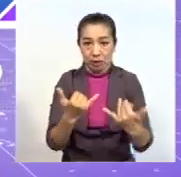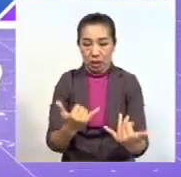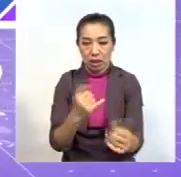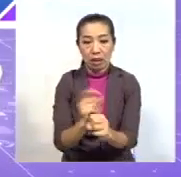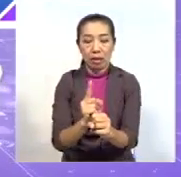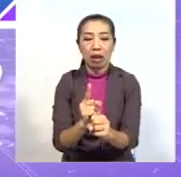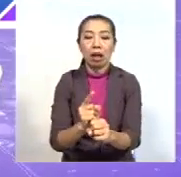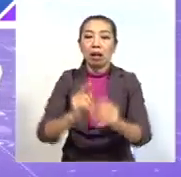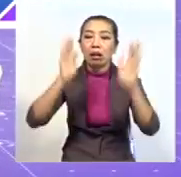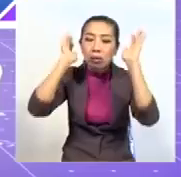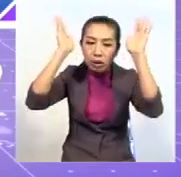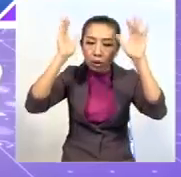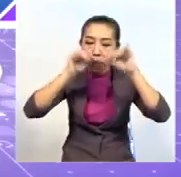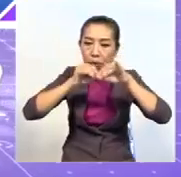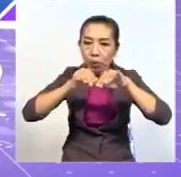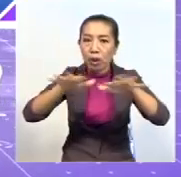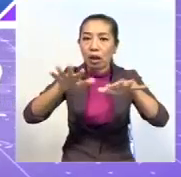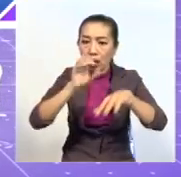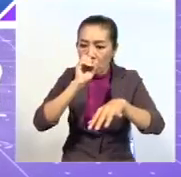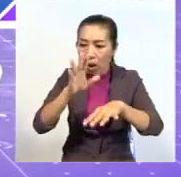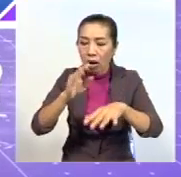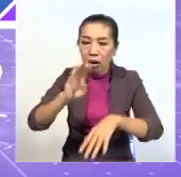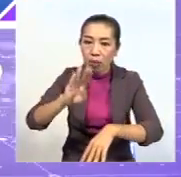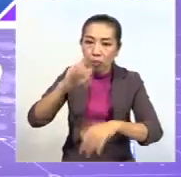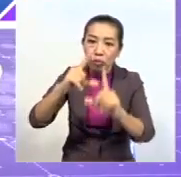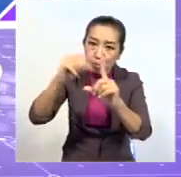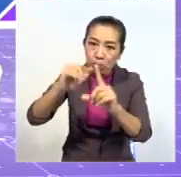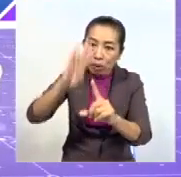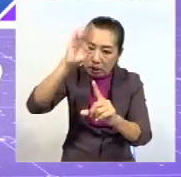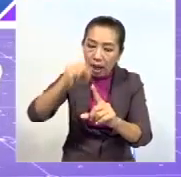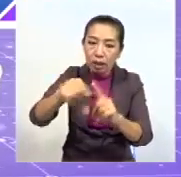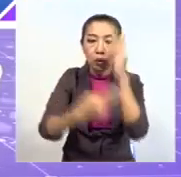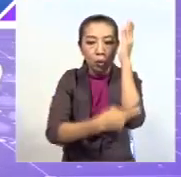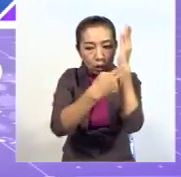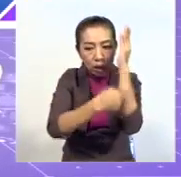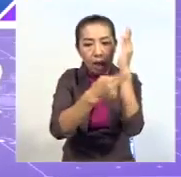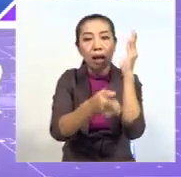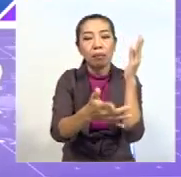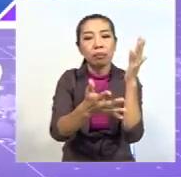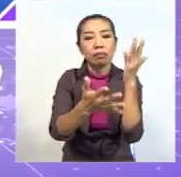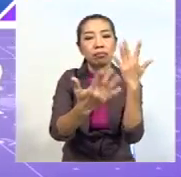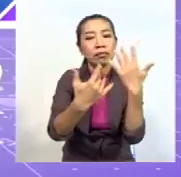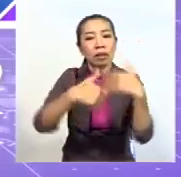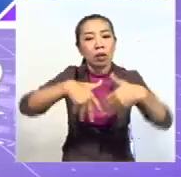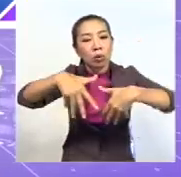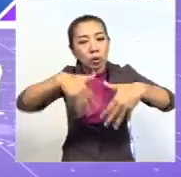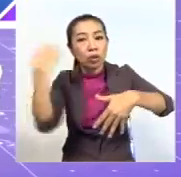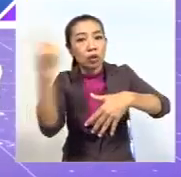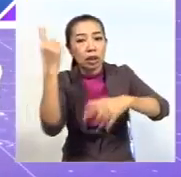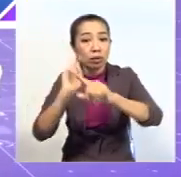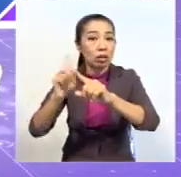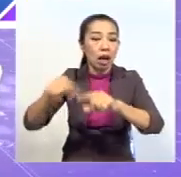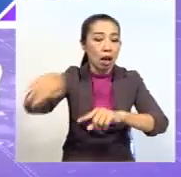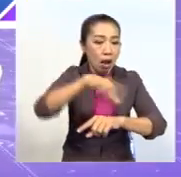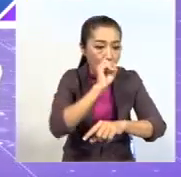คือสื่อสารให้กับเขาเรียกว่าตัวผู้ประกอบการท่องเที่ยวนะครับโรงแรมที่พักหรือไม่ก็แหล่งท่องเที่ยวต่างๆทางด้านนี้